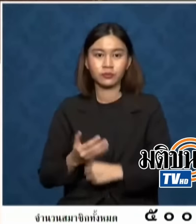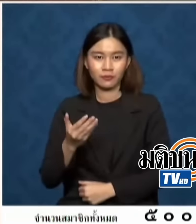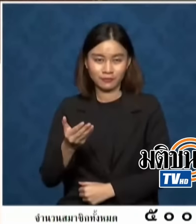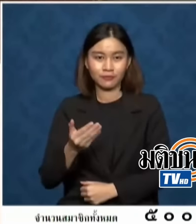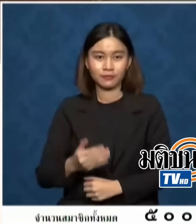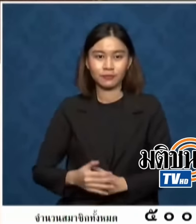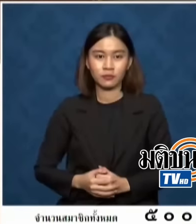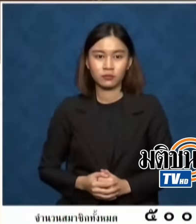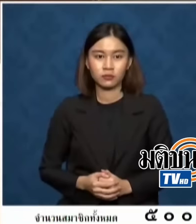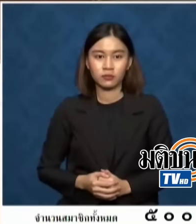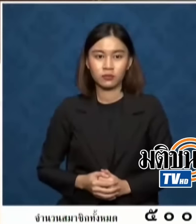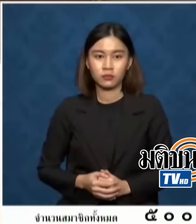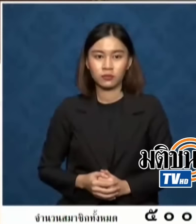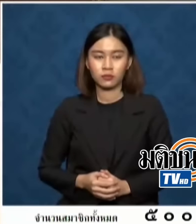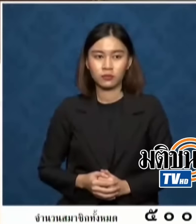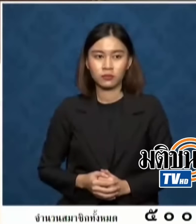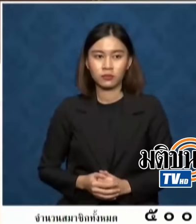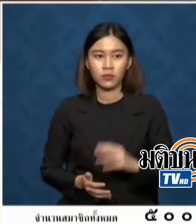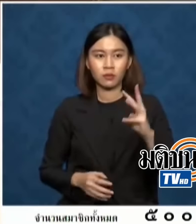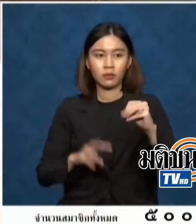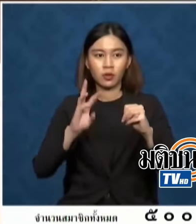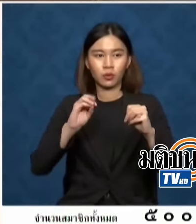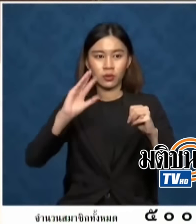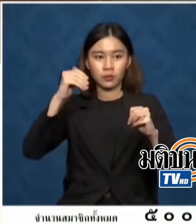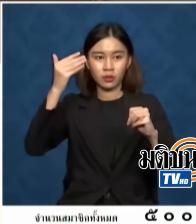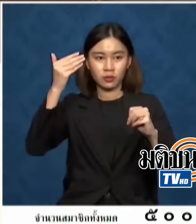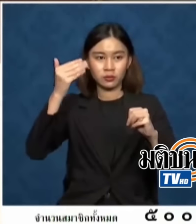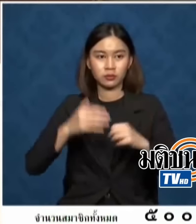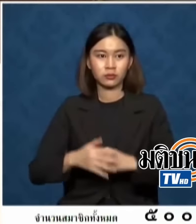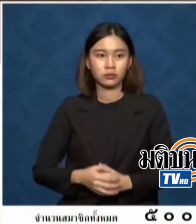เชิญครับเอามาตรา60ก่อนครับ